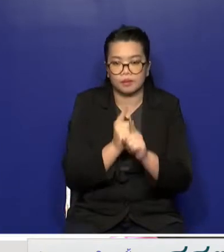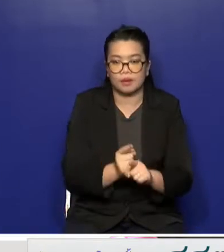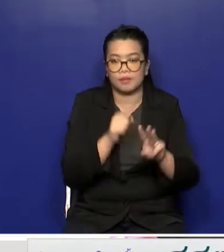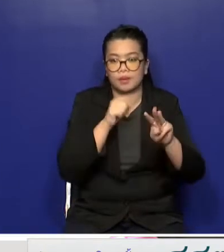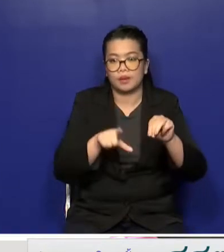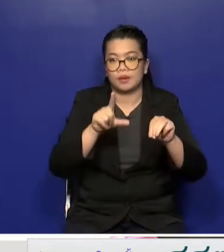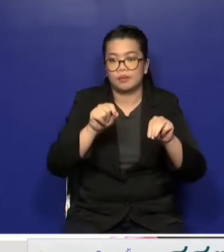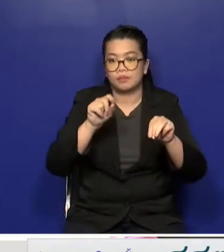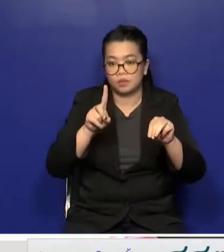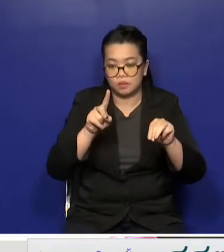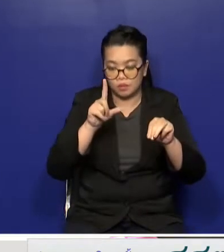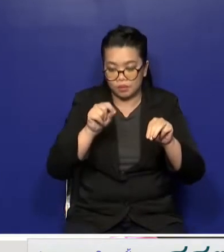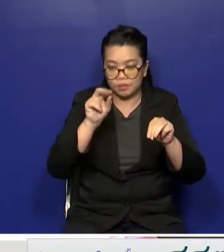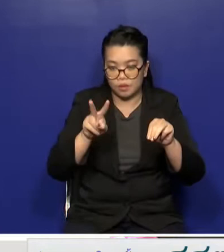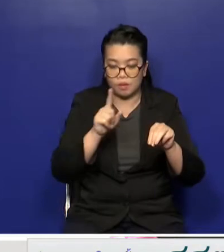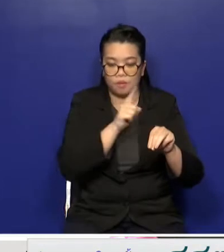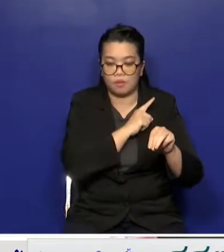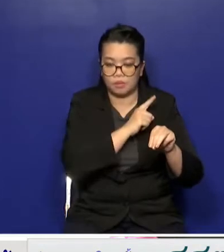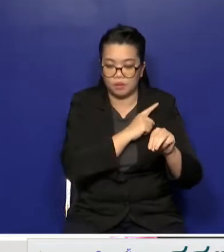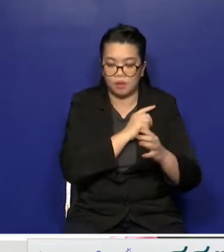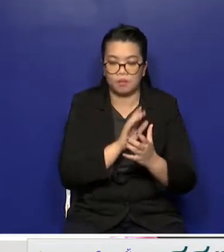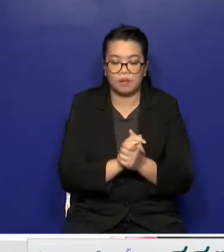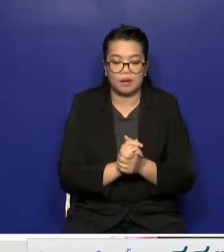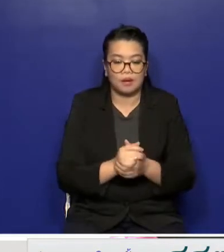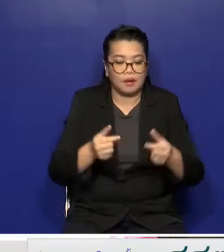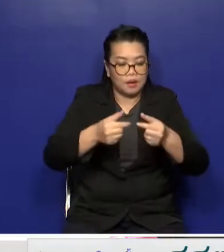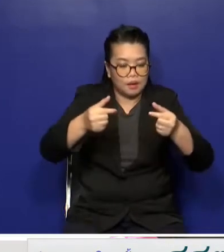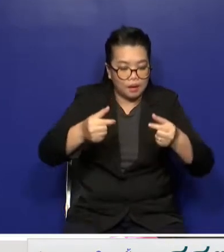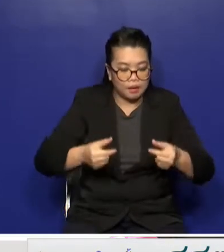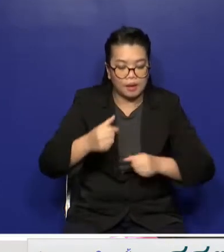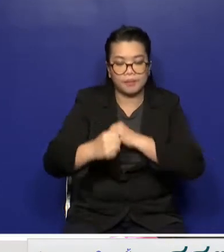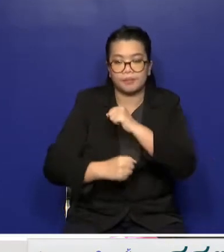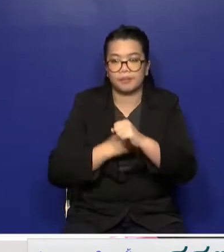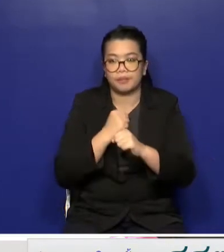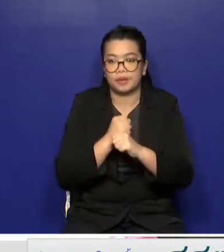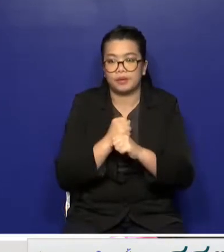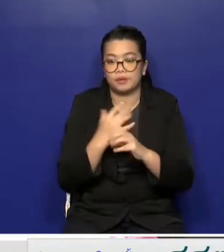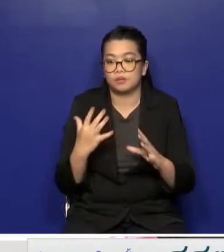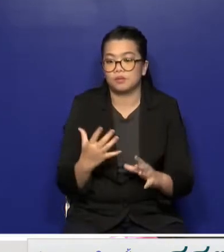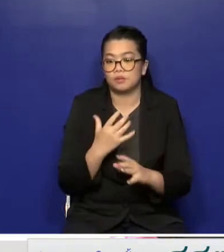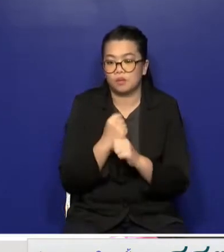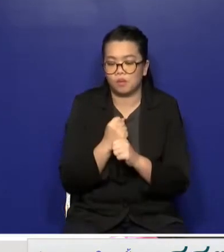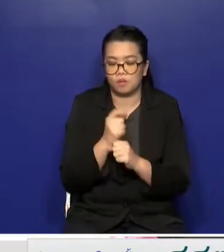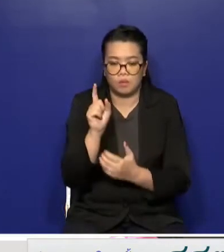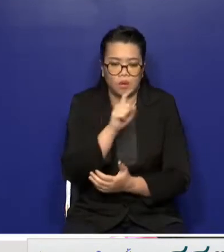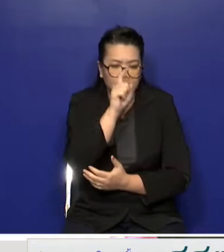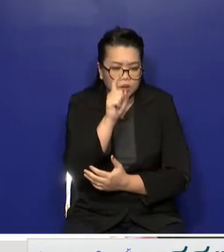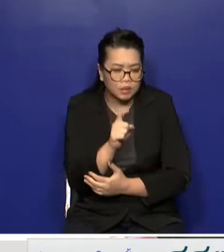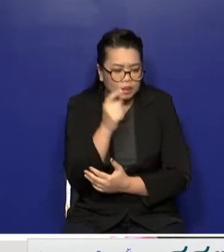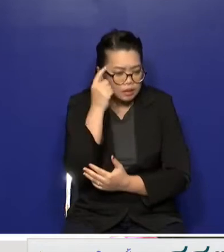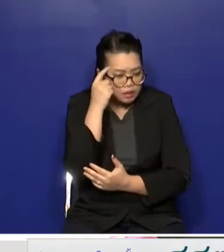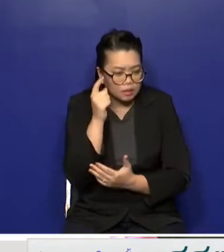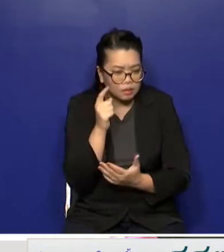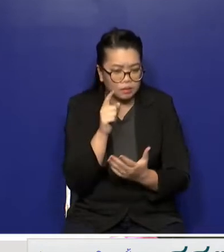หน้าที่เรามนาดวงเล็ 8 รายงานผลการมบัตรงานประจำปีและข้อสังเกตต่รัฐศพา